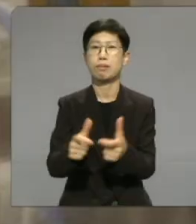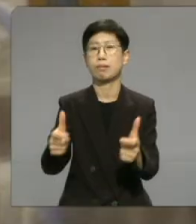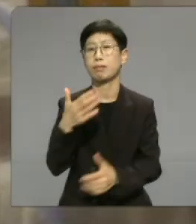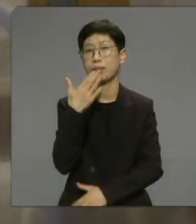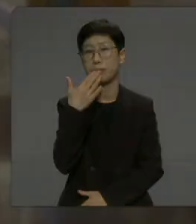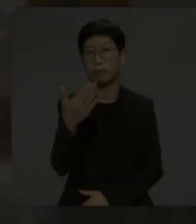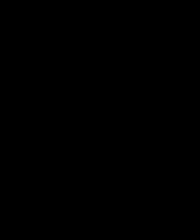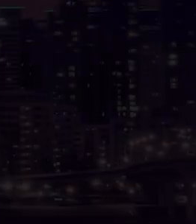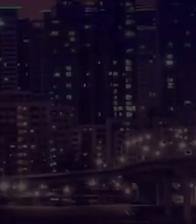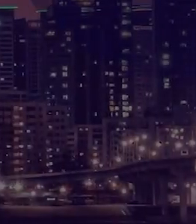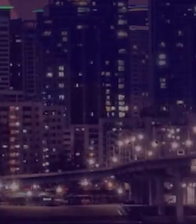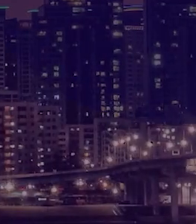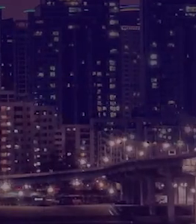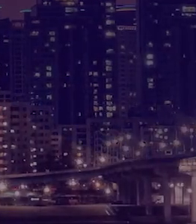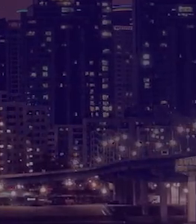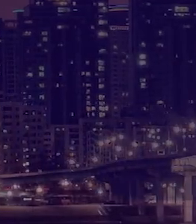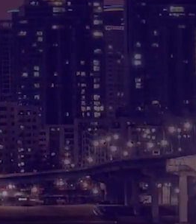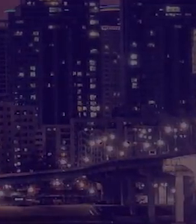있습니다